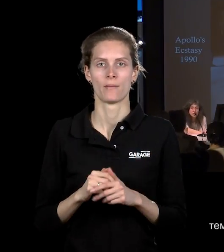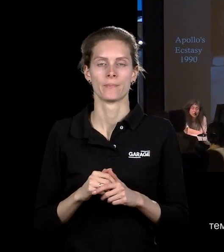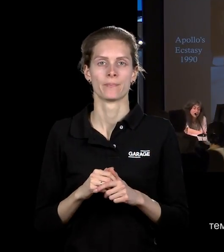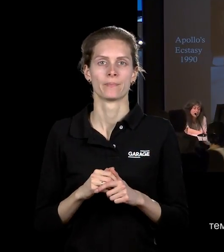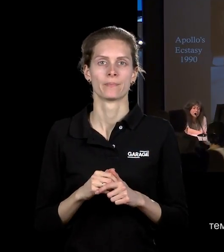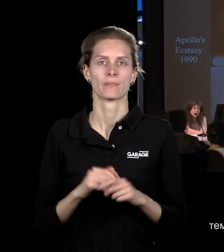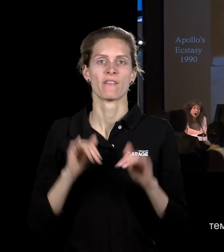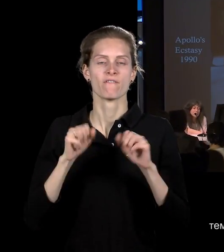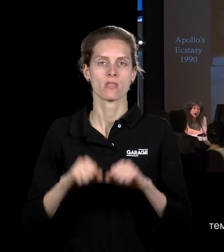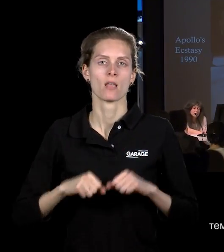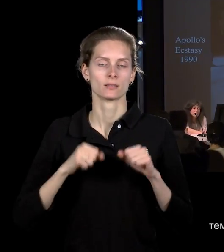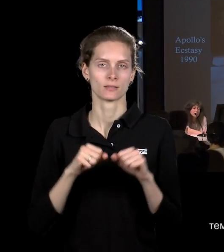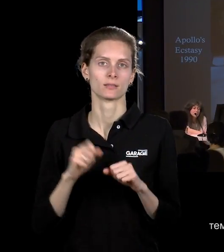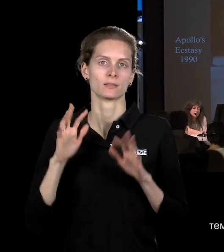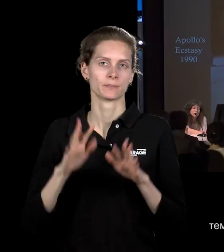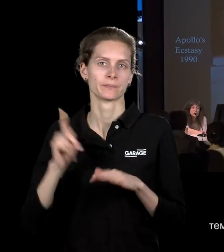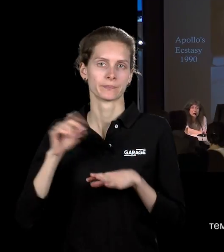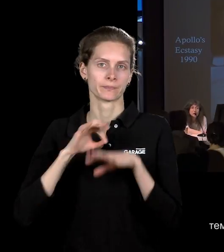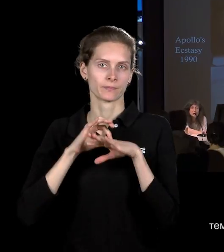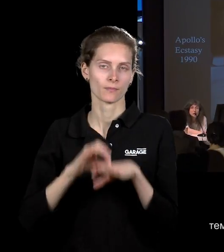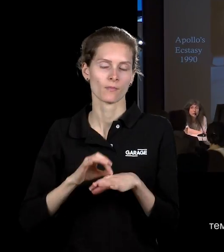основной проект там назывался